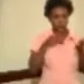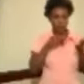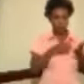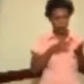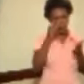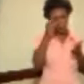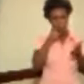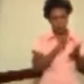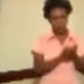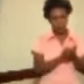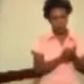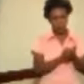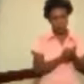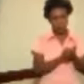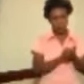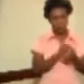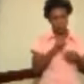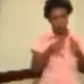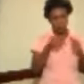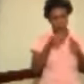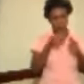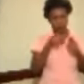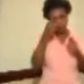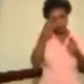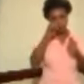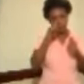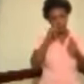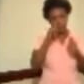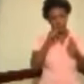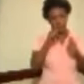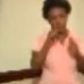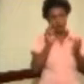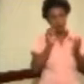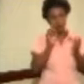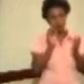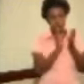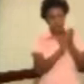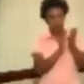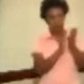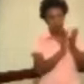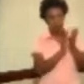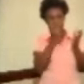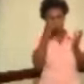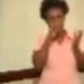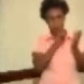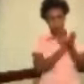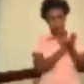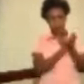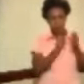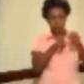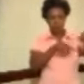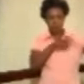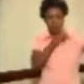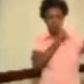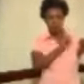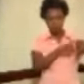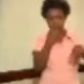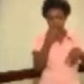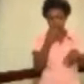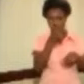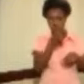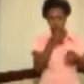parlé à Mkonemi, la CEDEXCO d'ailleurs, CEDEXPO, a battu bravo parce que ça fait longtemps que y a été planifié la conquête